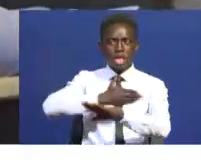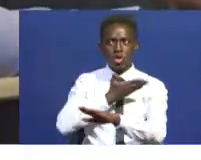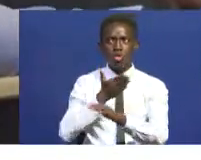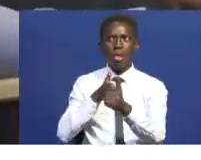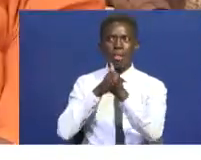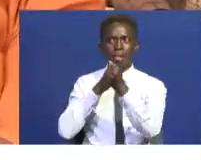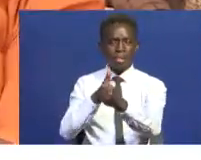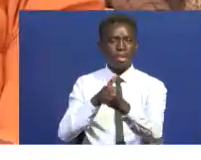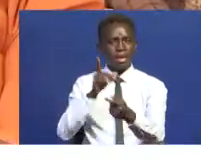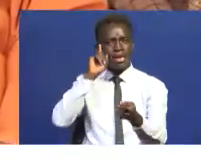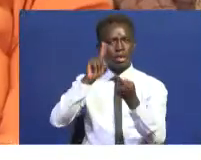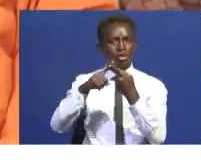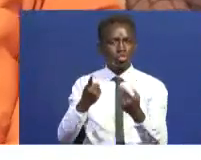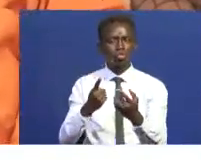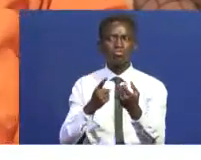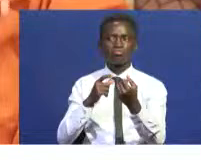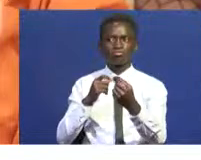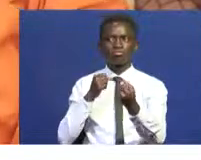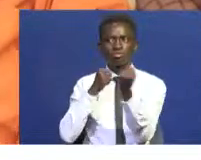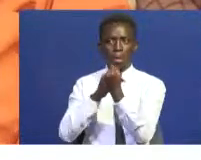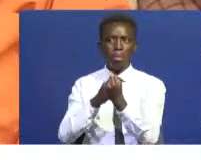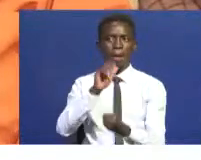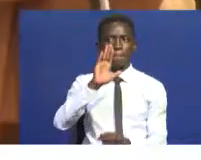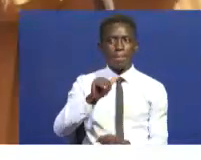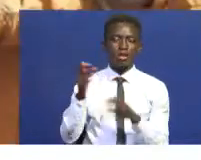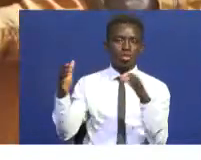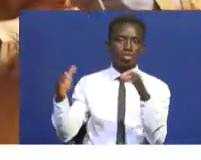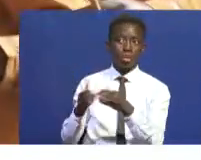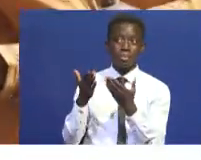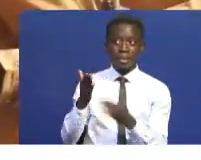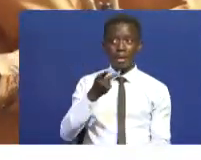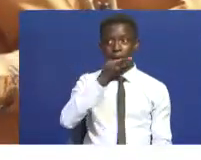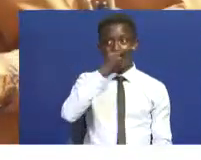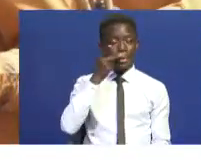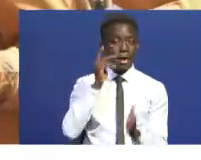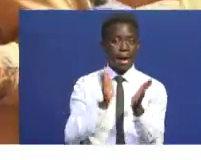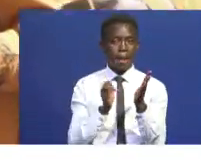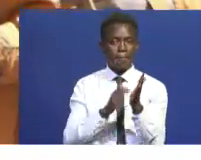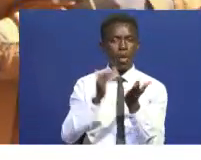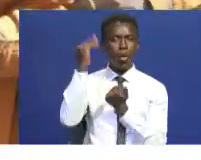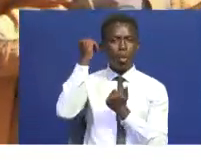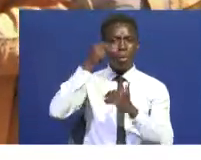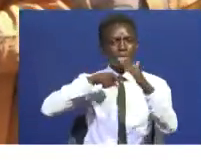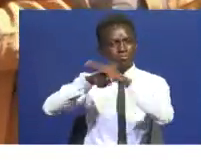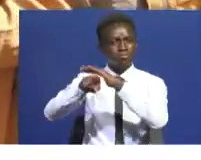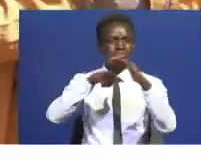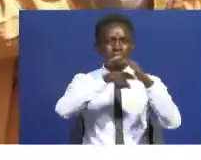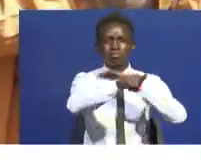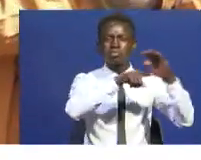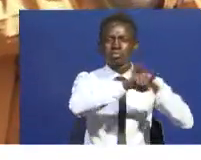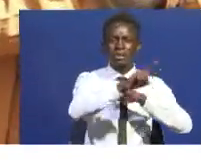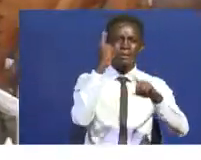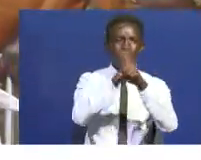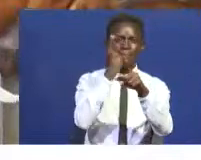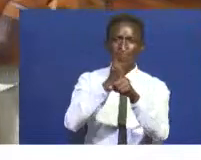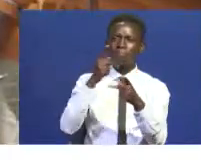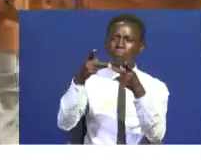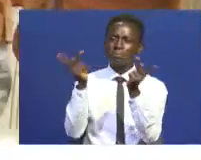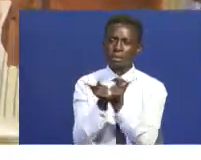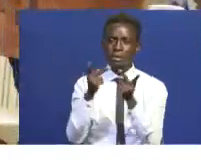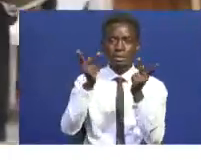kupata uungwaji mkono na jamii hiyo. Kalonzo anadhamiria kuzuru maeneo mbalimbali ya humu nchini kupigia debe azma yake.